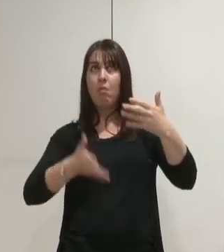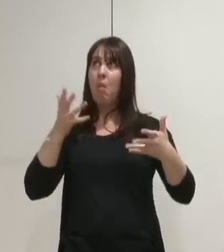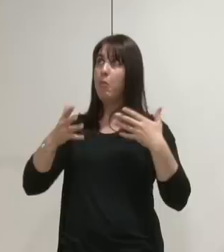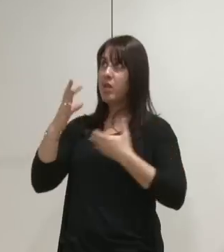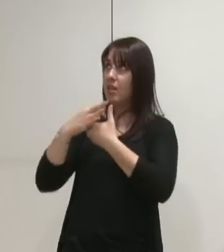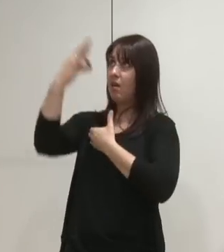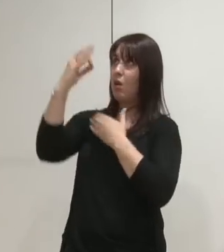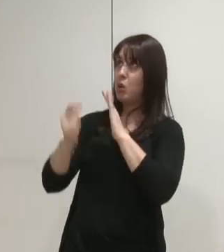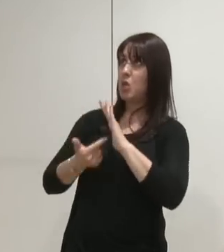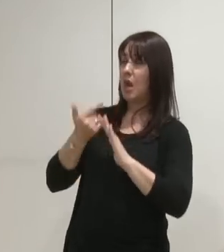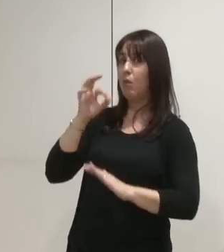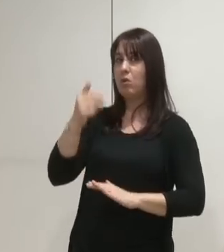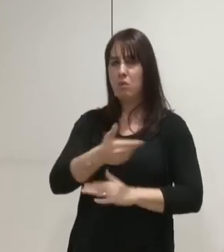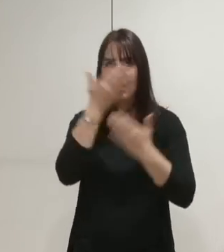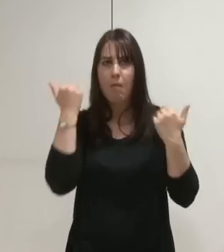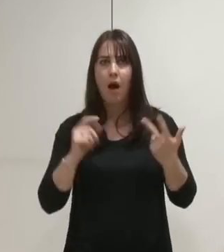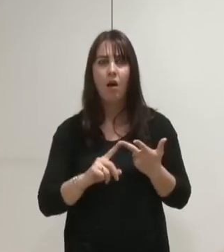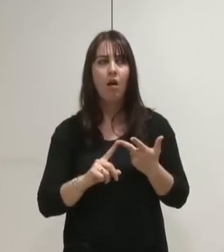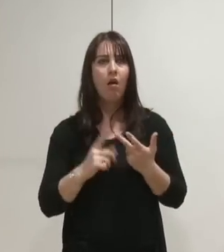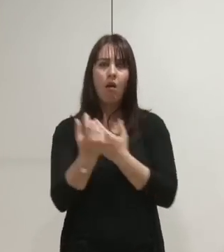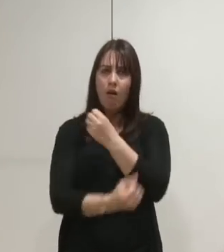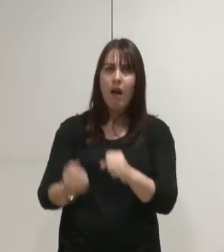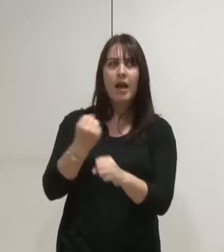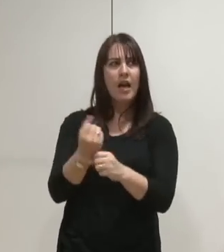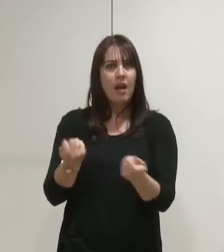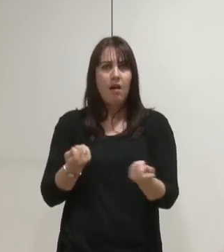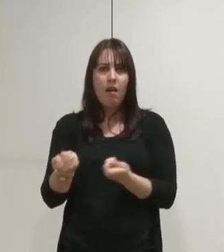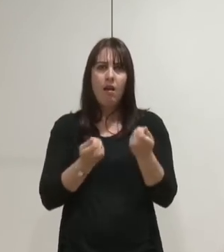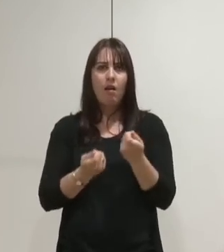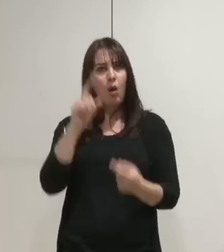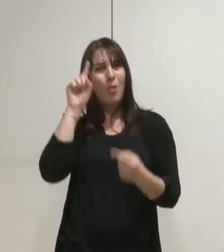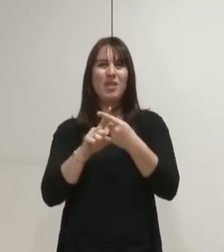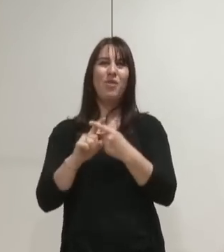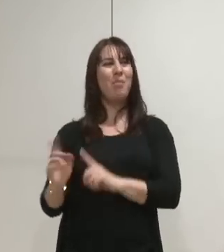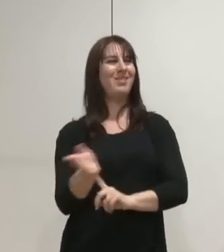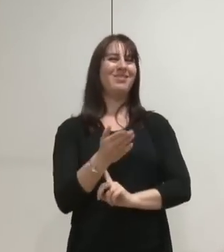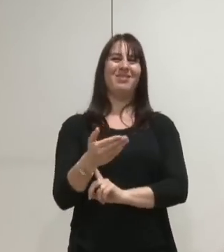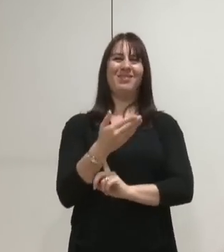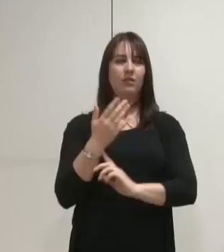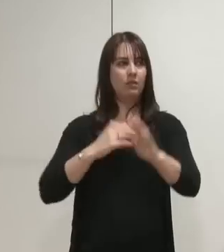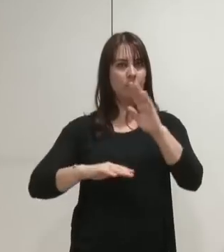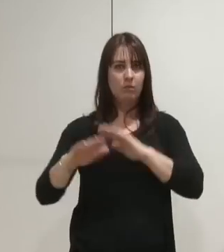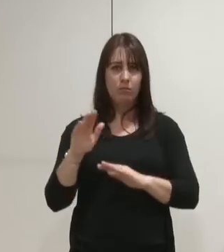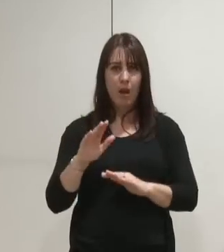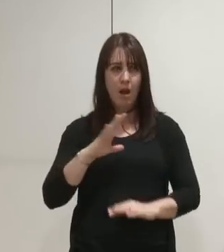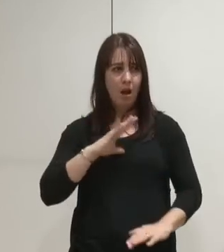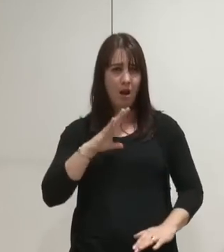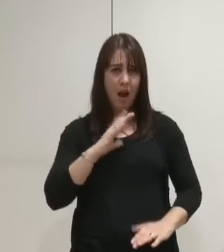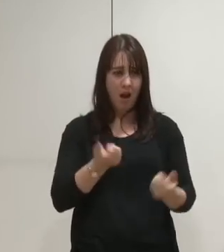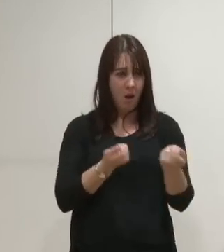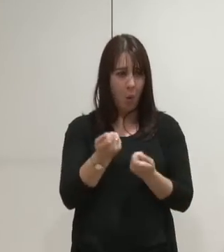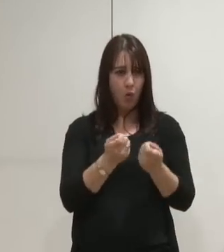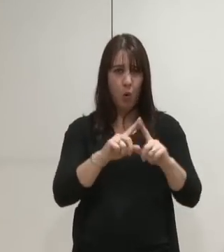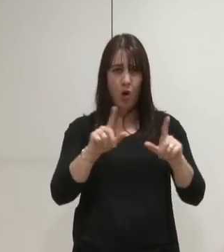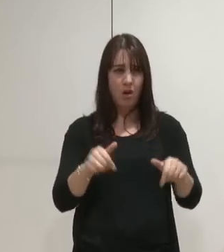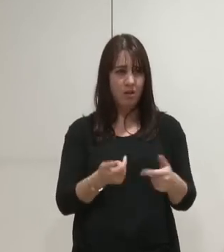insensé parce qu'elle crée une régime municipal pour sauver la face alors qu'il existe déjà un contrôle de gestion des